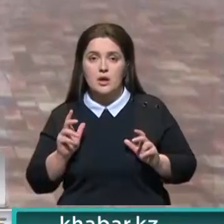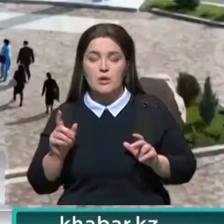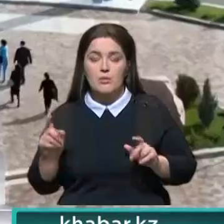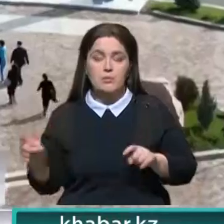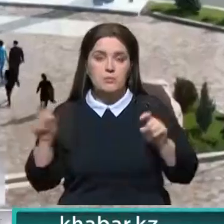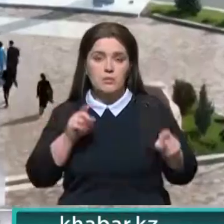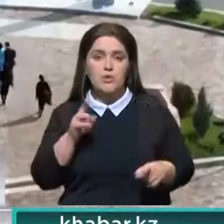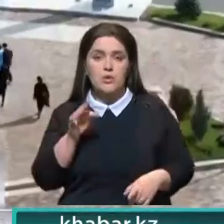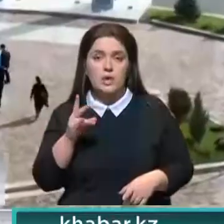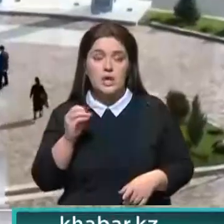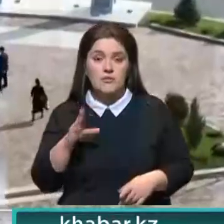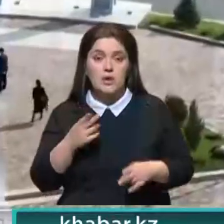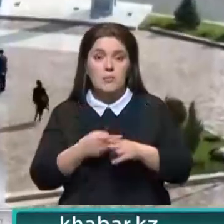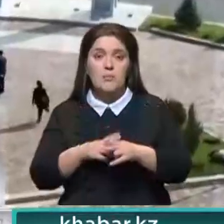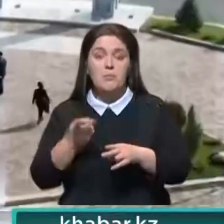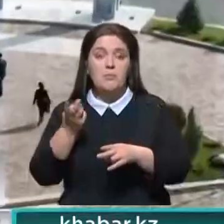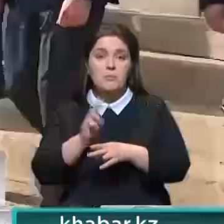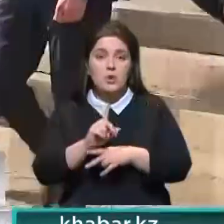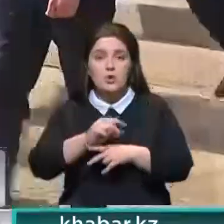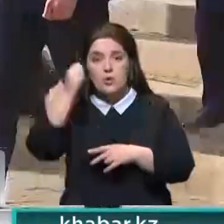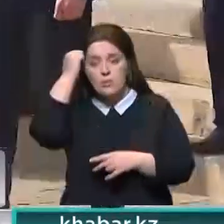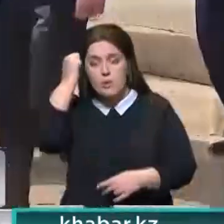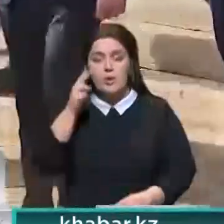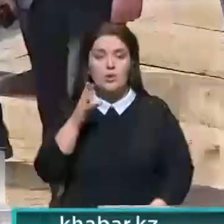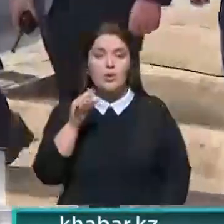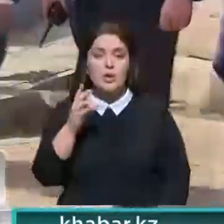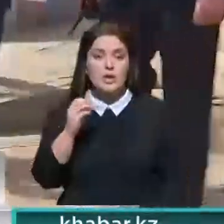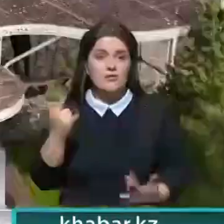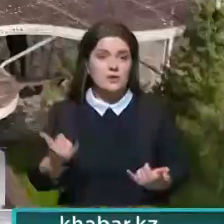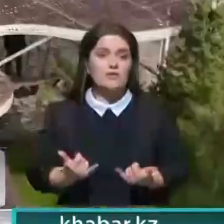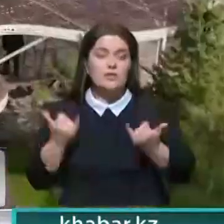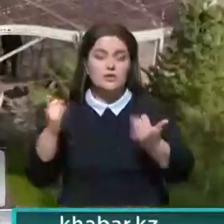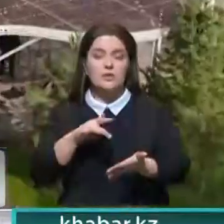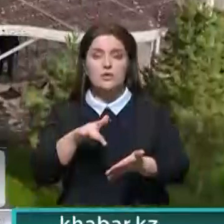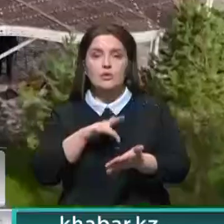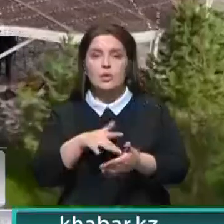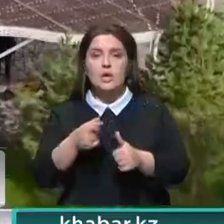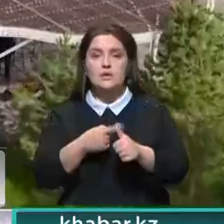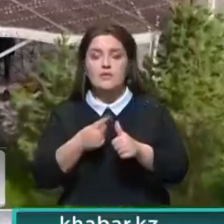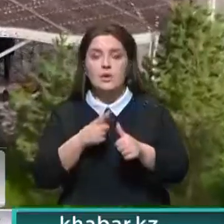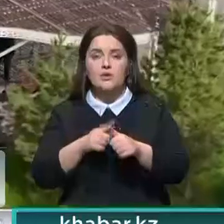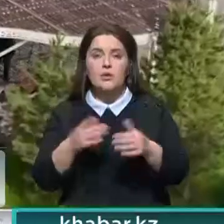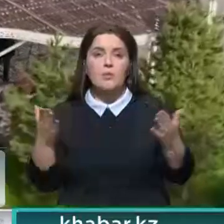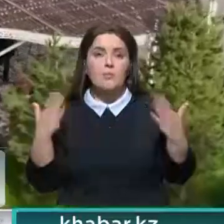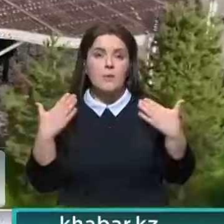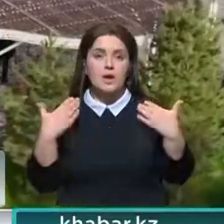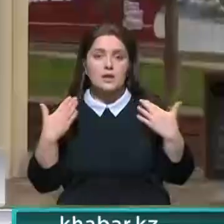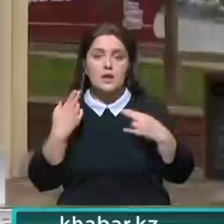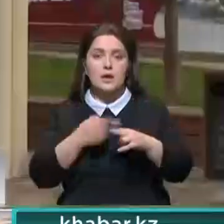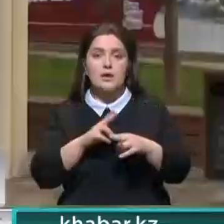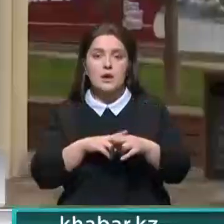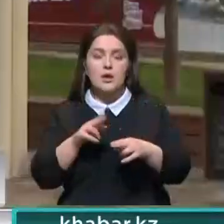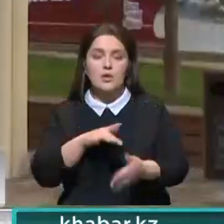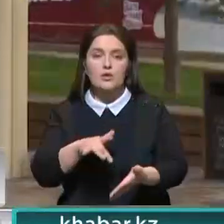еще лучше. Посетил президент сегодня и памятник Динмухамеду Конаеву, в честь которого город и назван, а также местный парк, который стал еще одной визитной